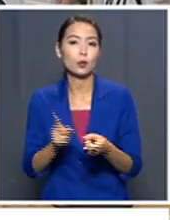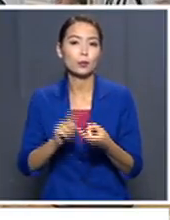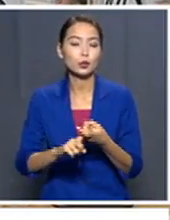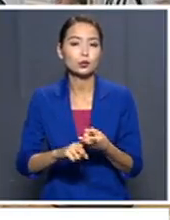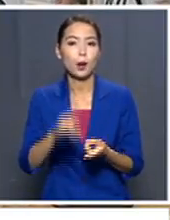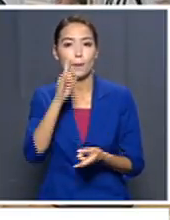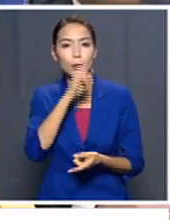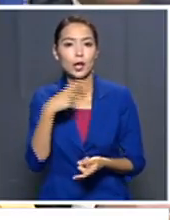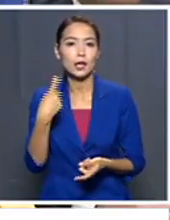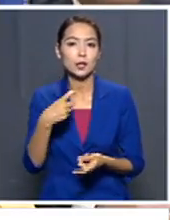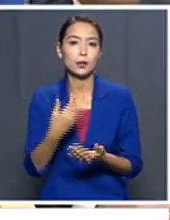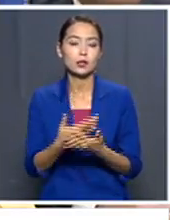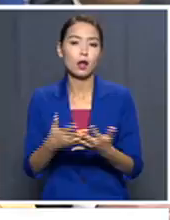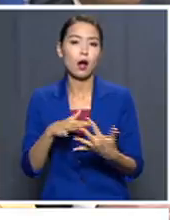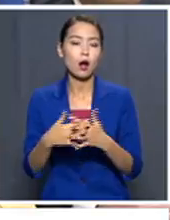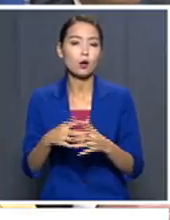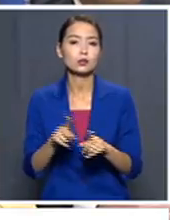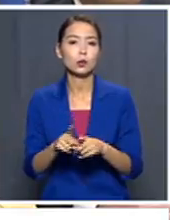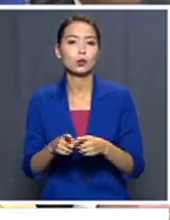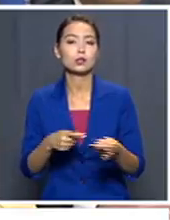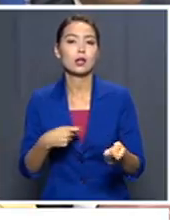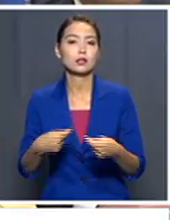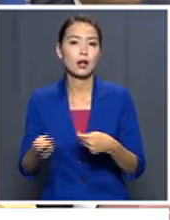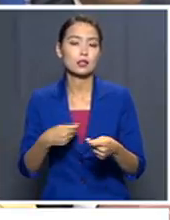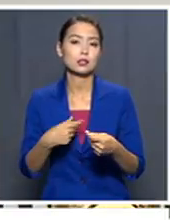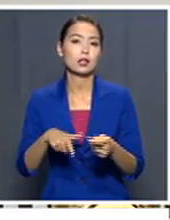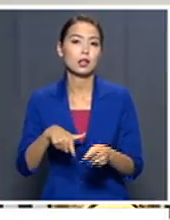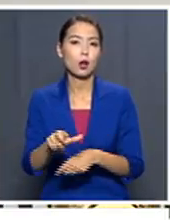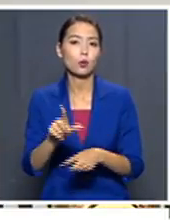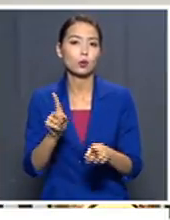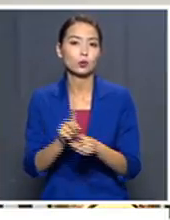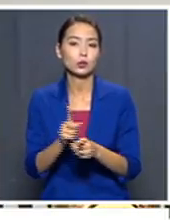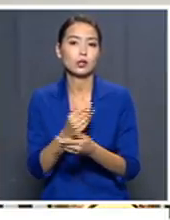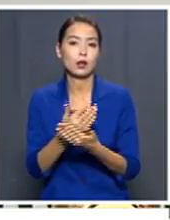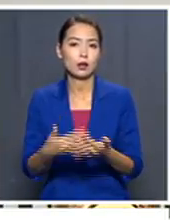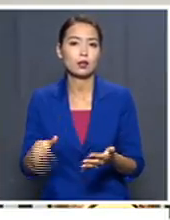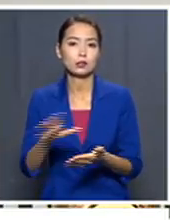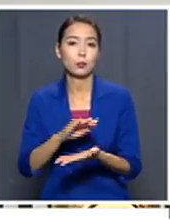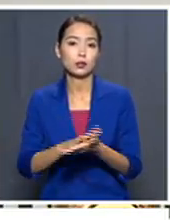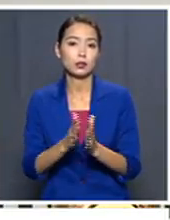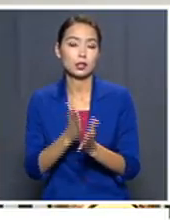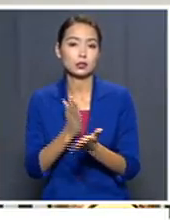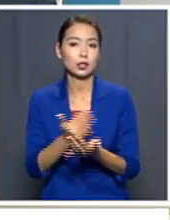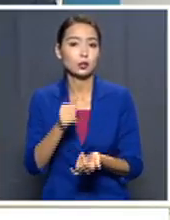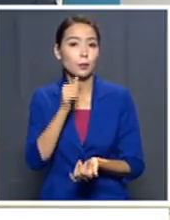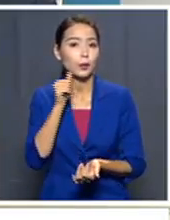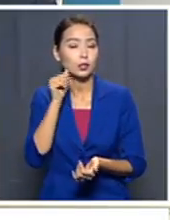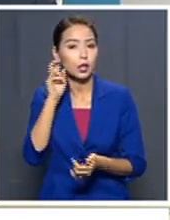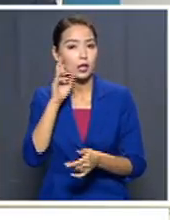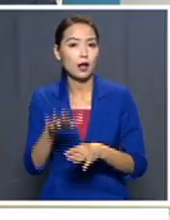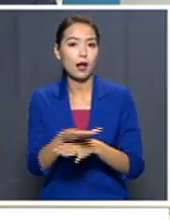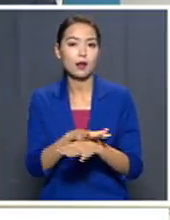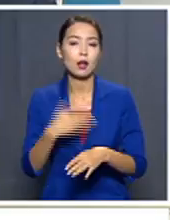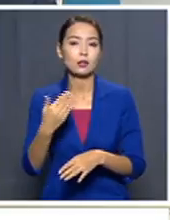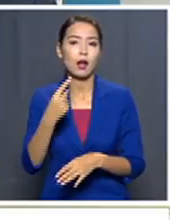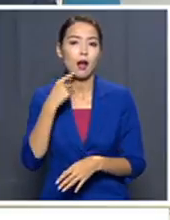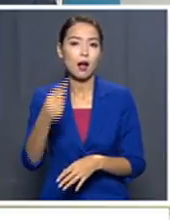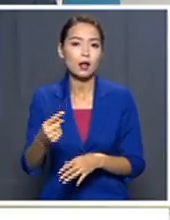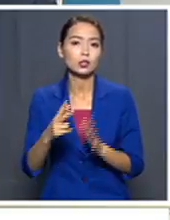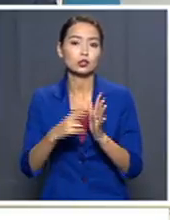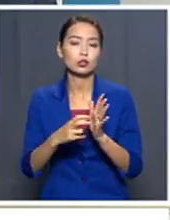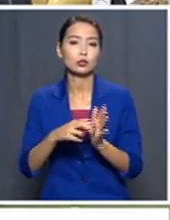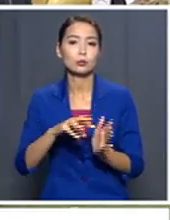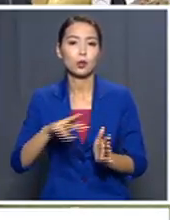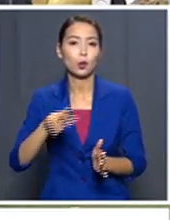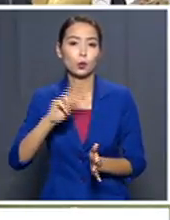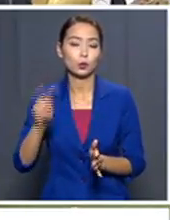ауыл шаруашылығы, транспорт, логистика және IT салаларына беріліп отыр. Былтыр қос ел арасындағы алыс-беріс 800